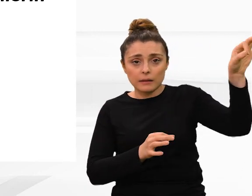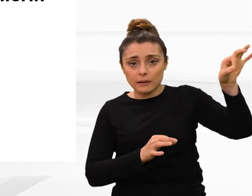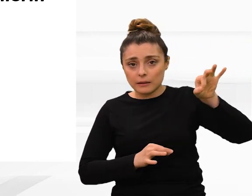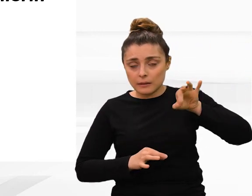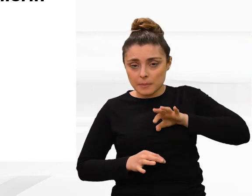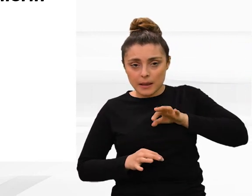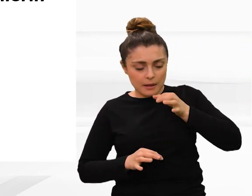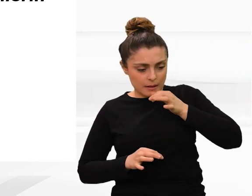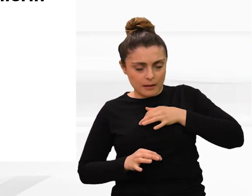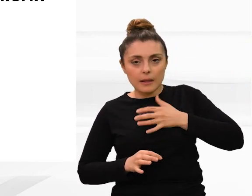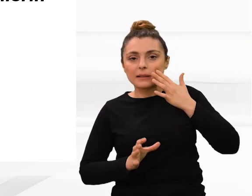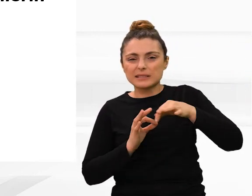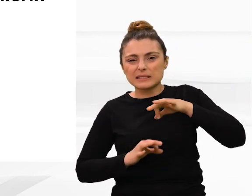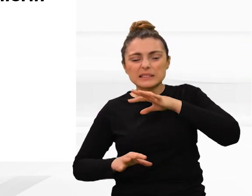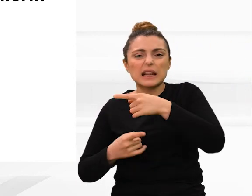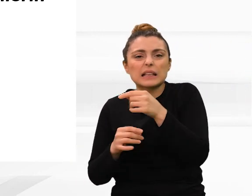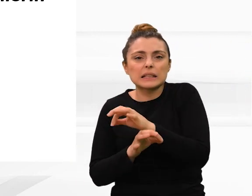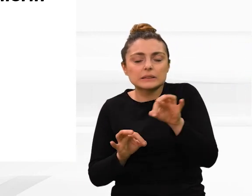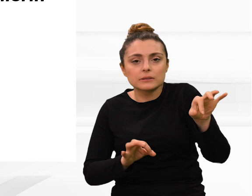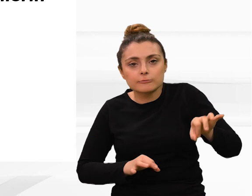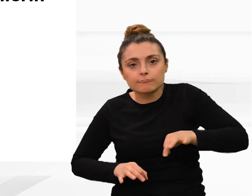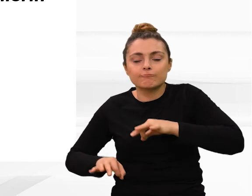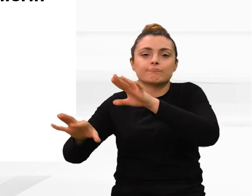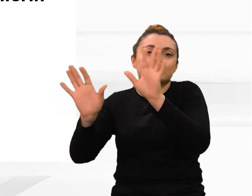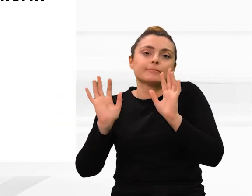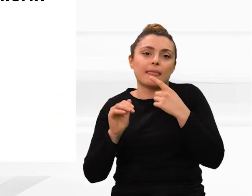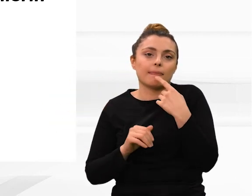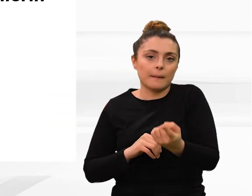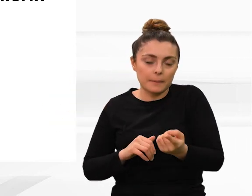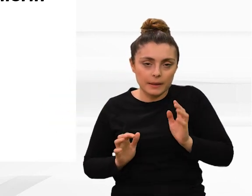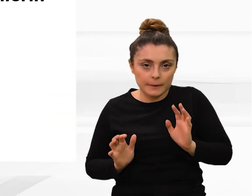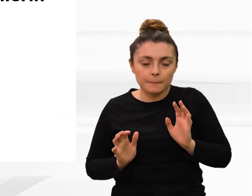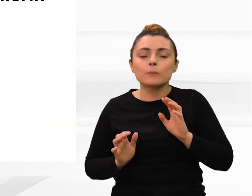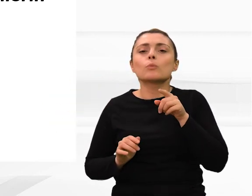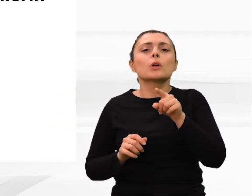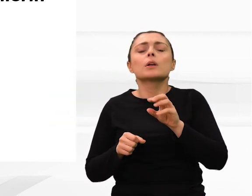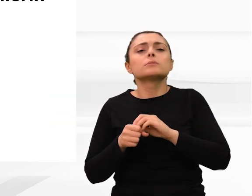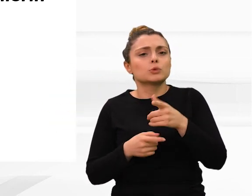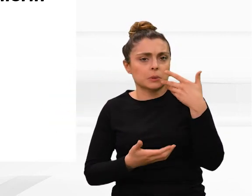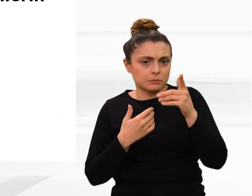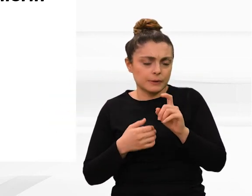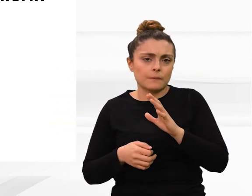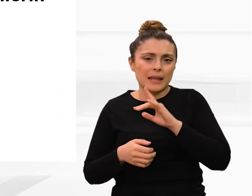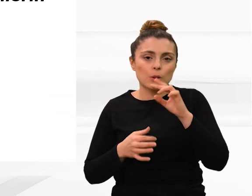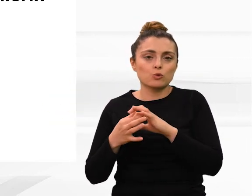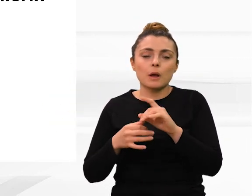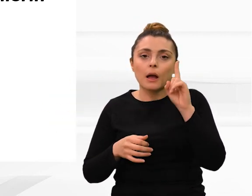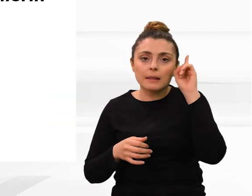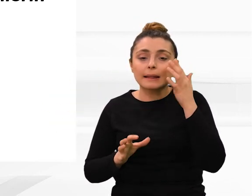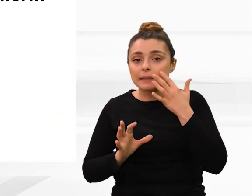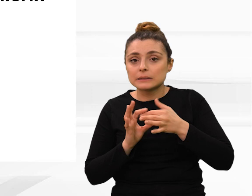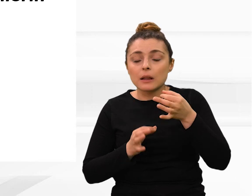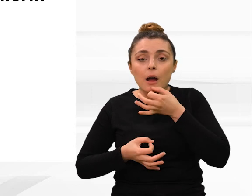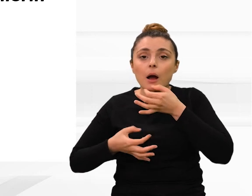oldukları mesajları insanlara eksiksiz şekilde iletmesi demektir peki burada bundan bahsetmiş mi Evet ilk cümlede Allah'ın